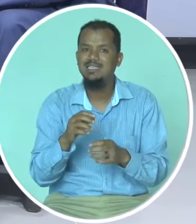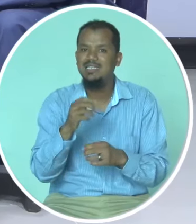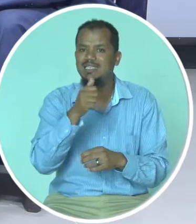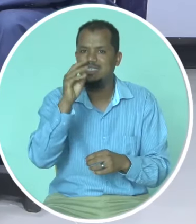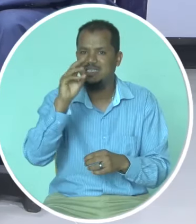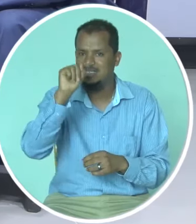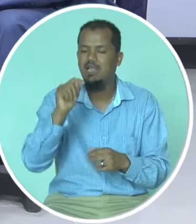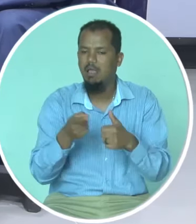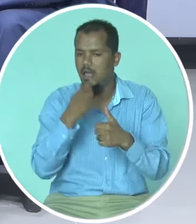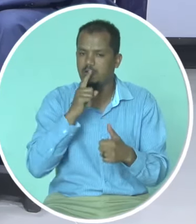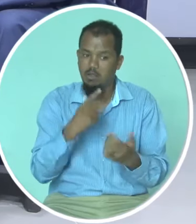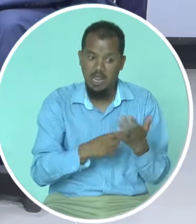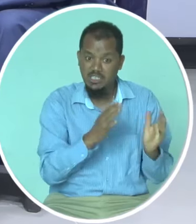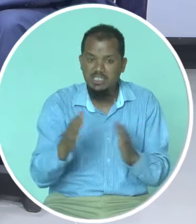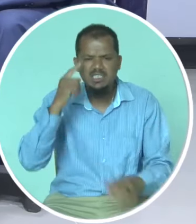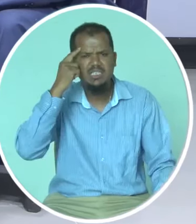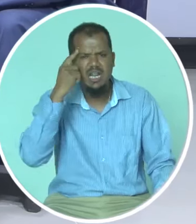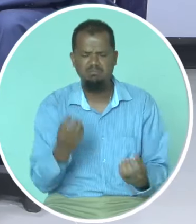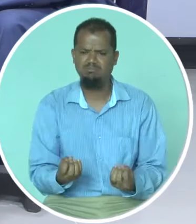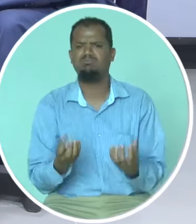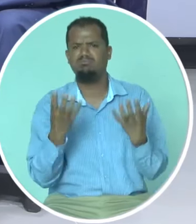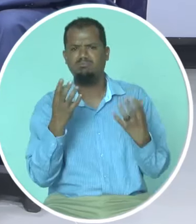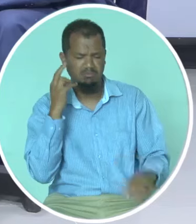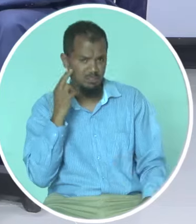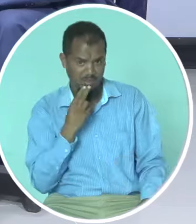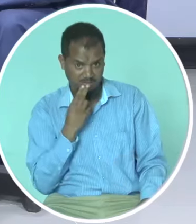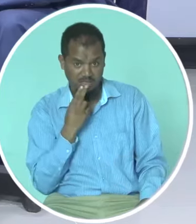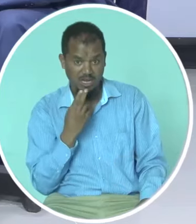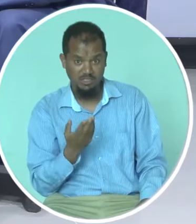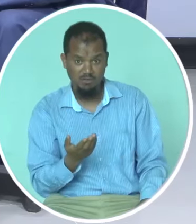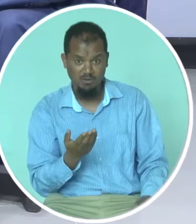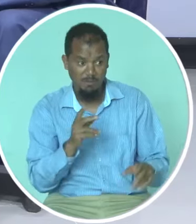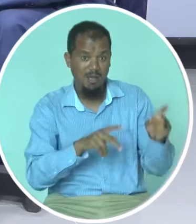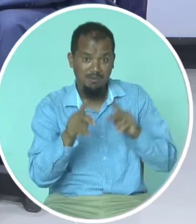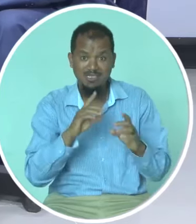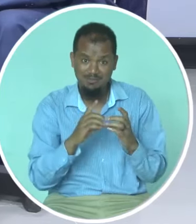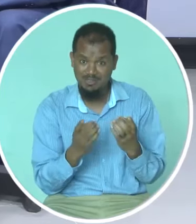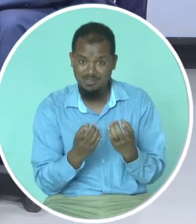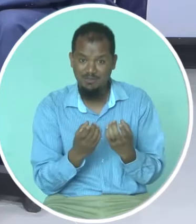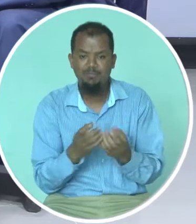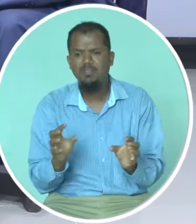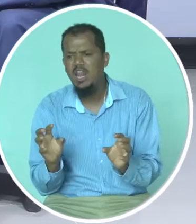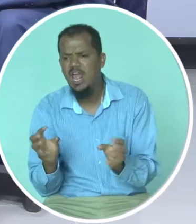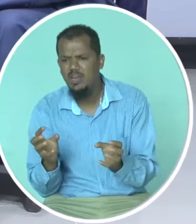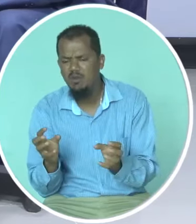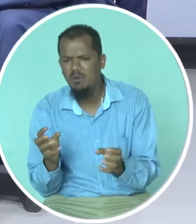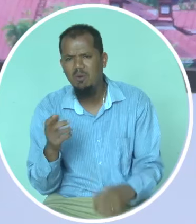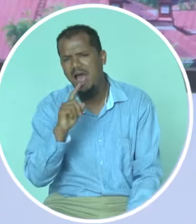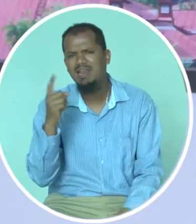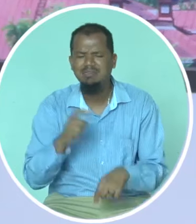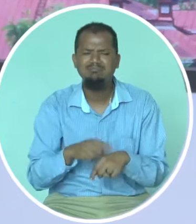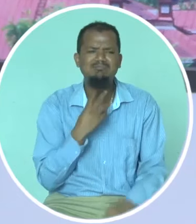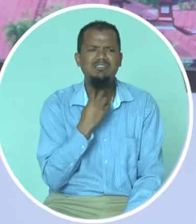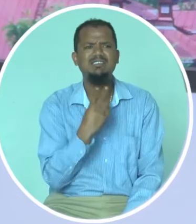ነውና ይህን ዝግጅት ስናስብ በአብዛኛው የመስማት የተሳናቸውን የማህበረሰብ ክፍል ለሬዲዮም አንዳንድ